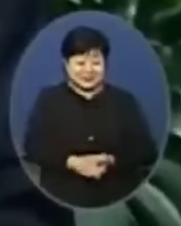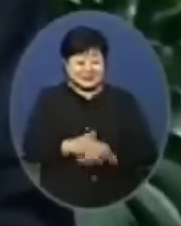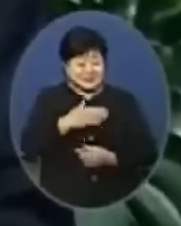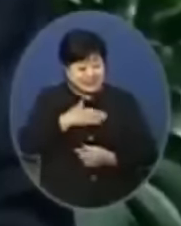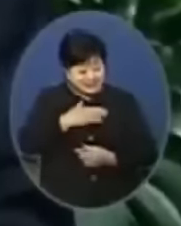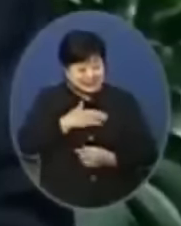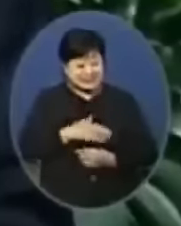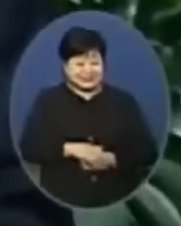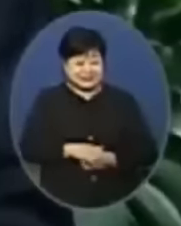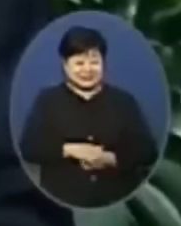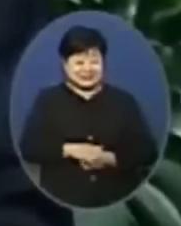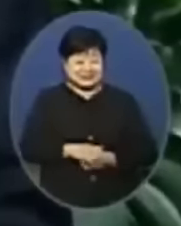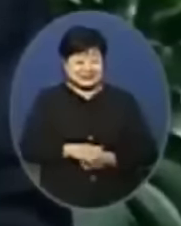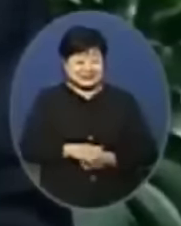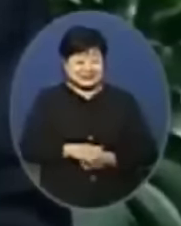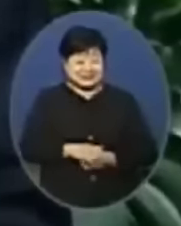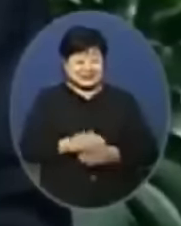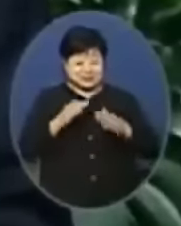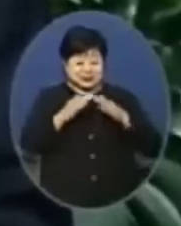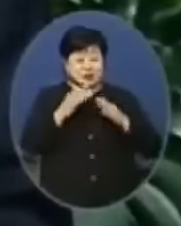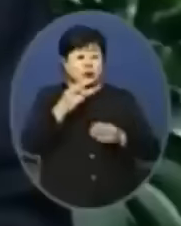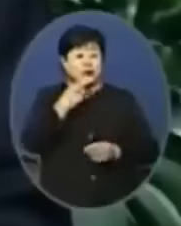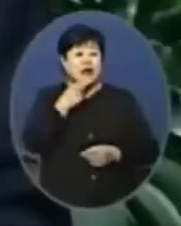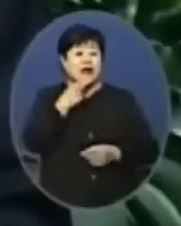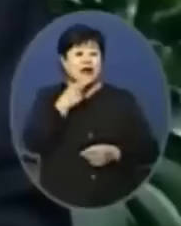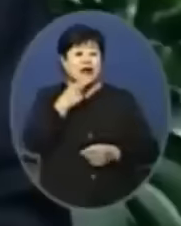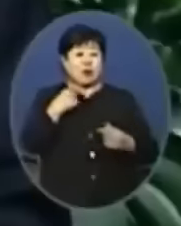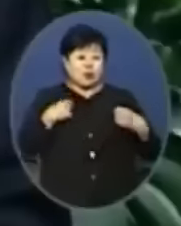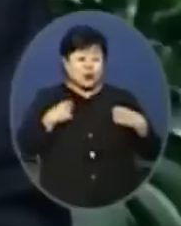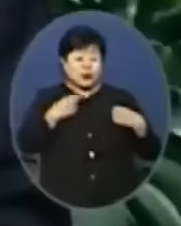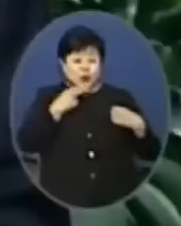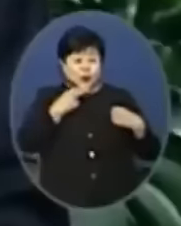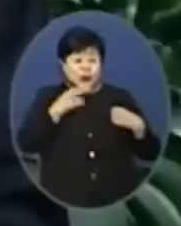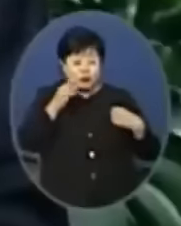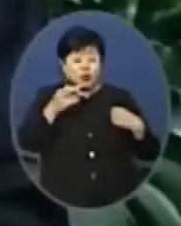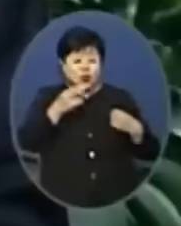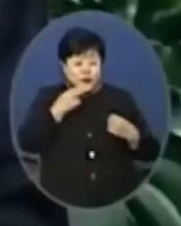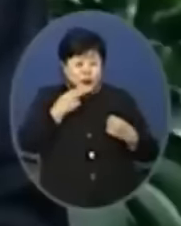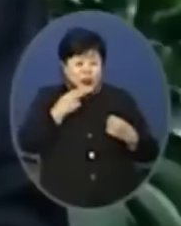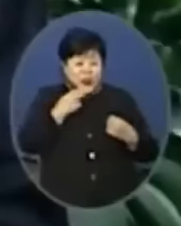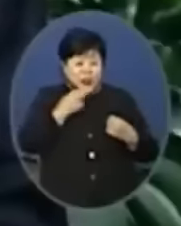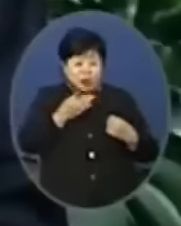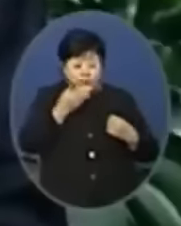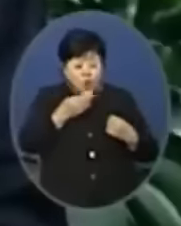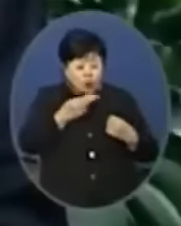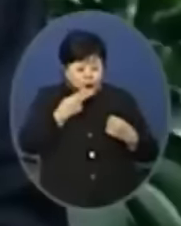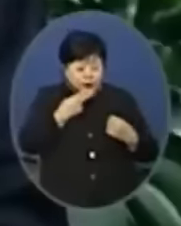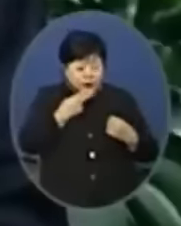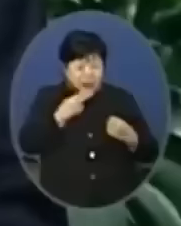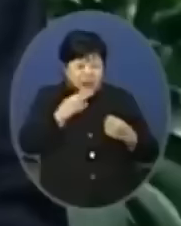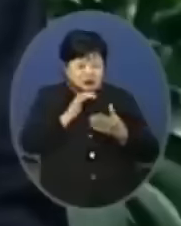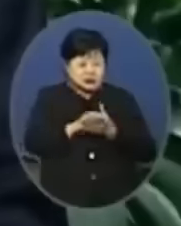나는 집이 없다, 옷이 없다, 돈이 없다, 양식이 없다, 친구가 없다, 사랑하는 사람이